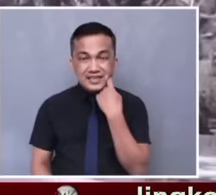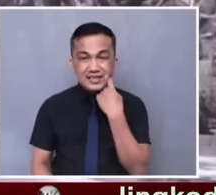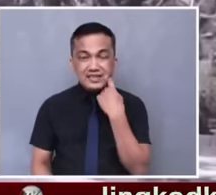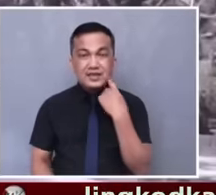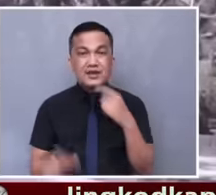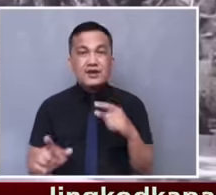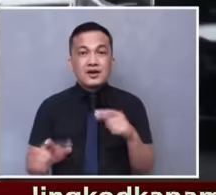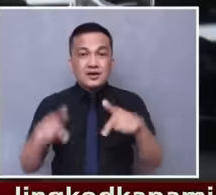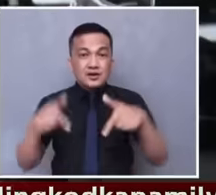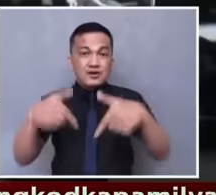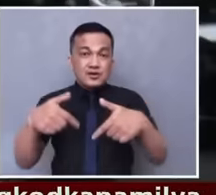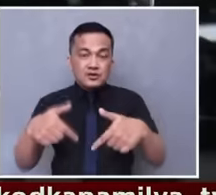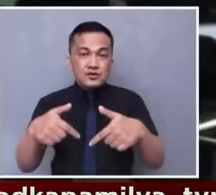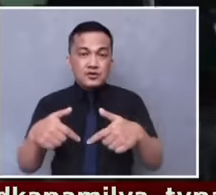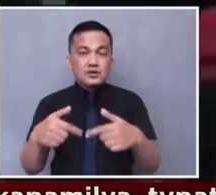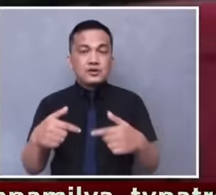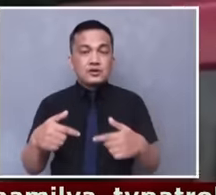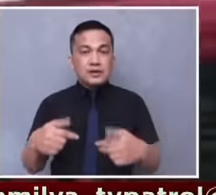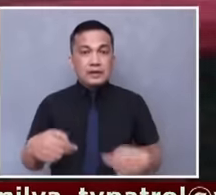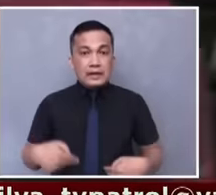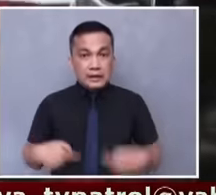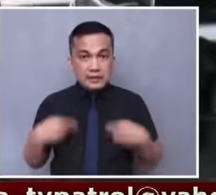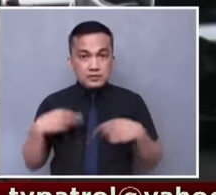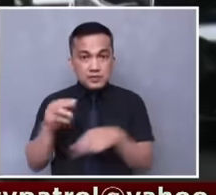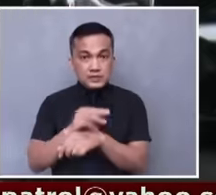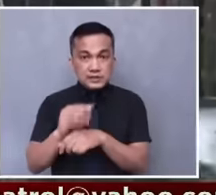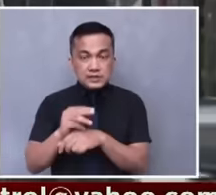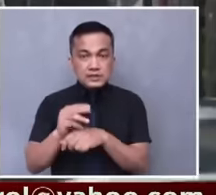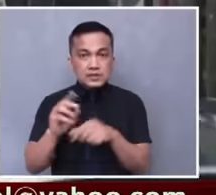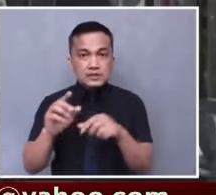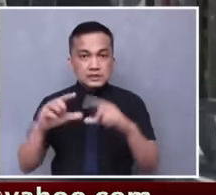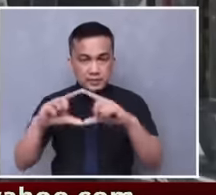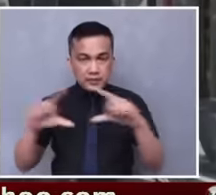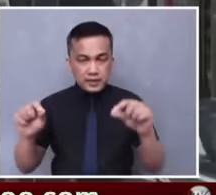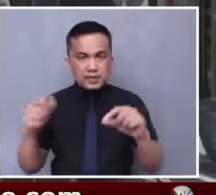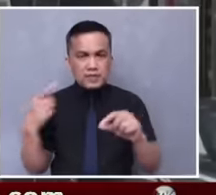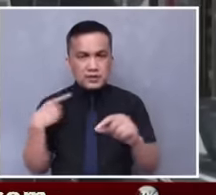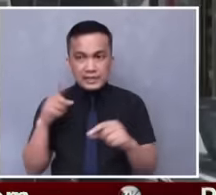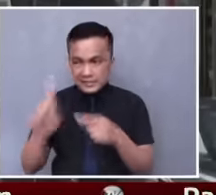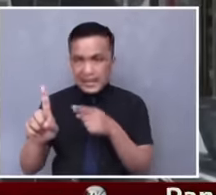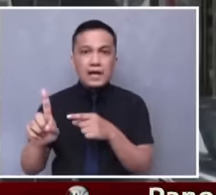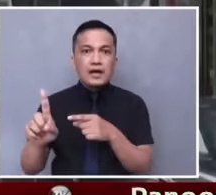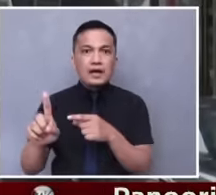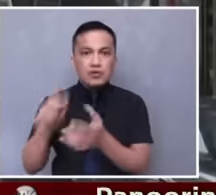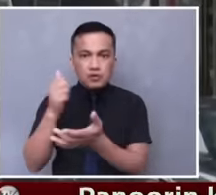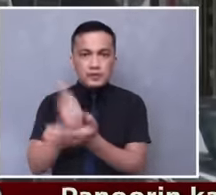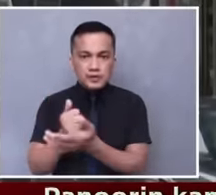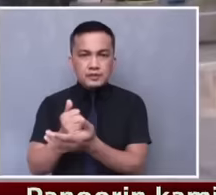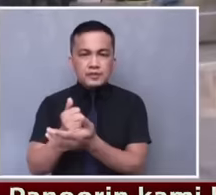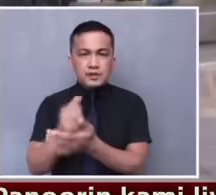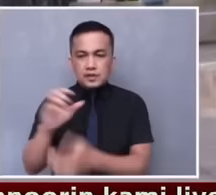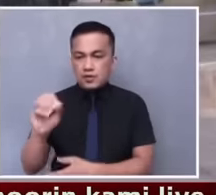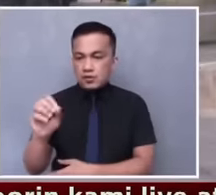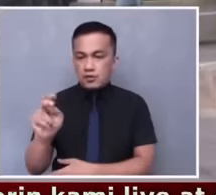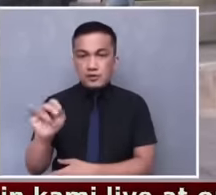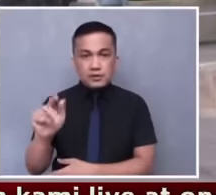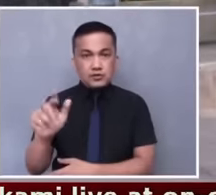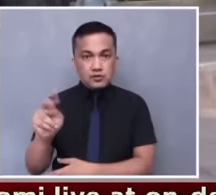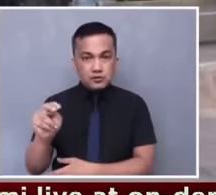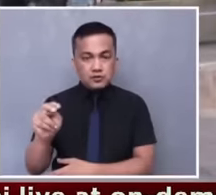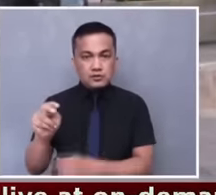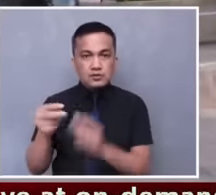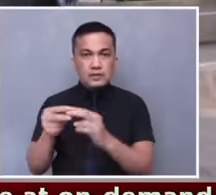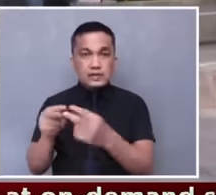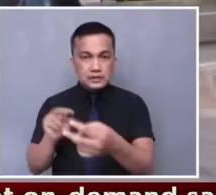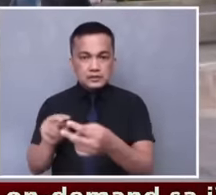Health Ministry sa Japan na mayroon na silang isang kumpirmadong kaso ng Omicron variant. Ang Hong